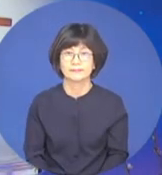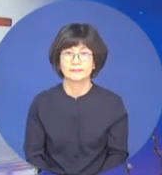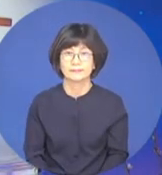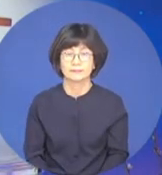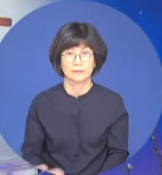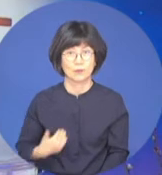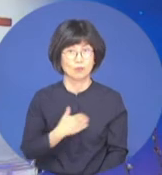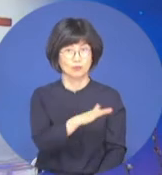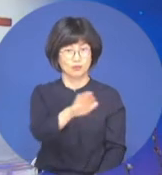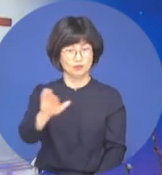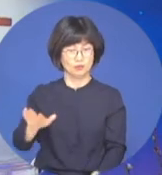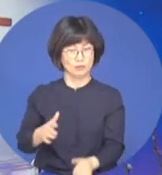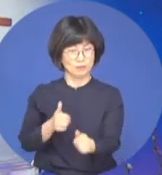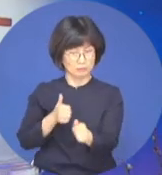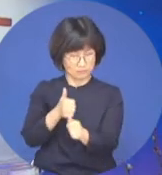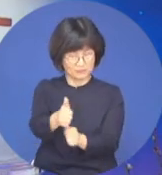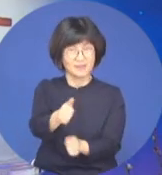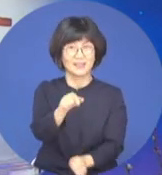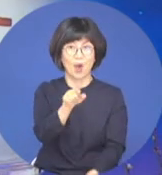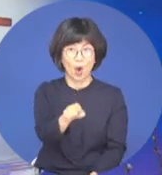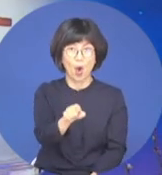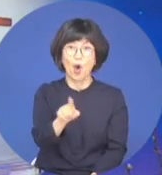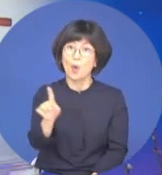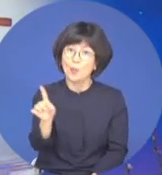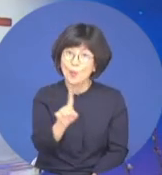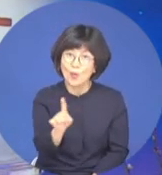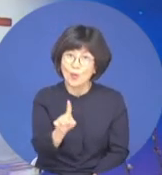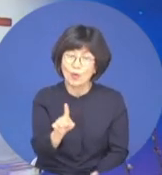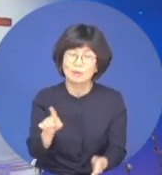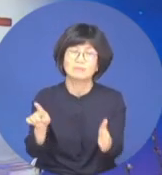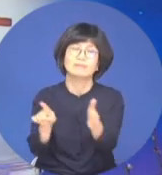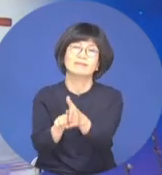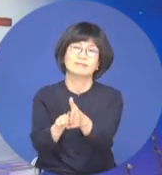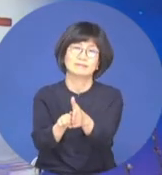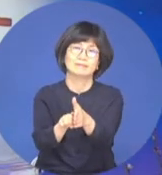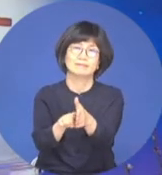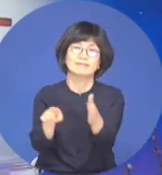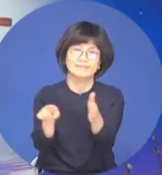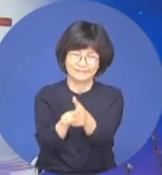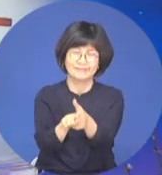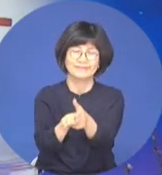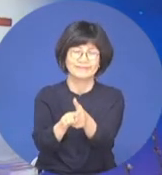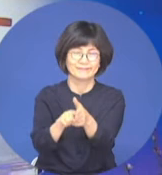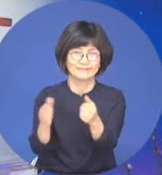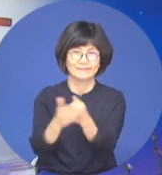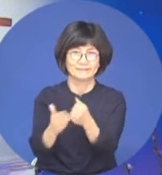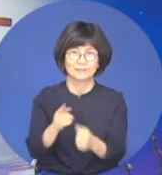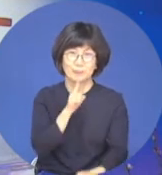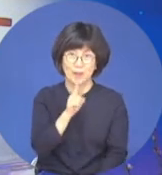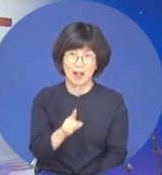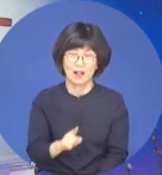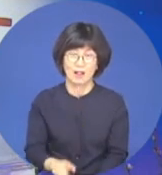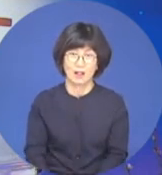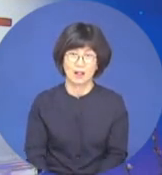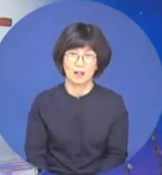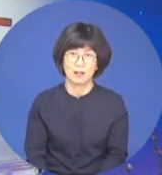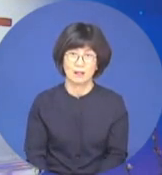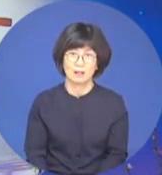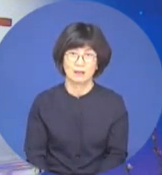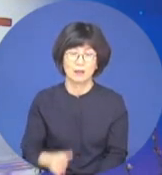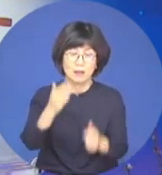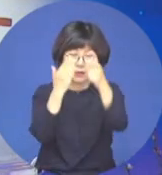우리의 승리는 이것이니 곧 무엇? 믿음으로 인한 것이라. 믿음으로. 그래서